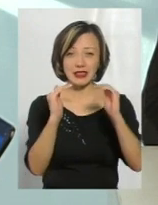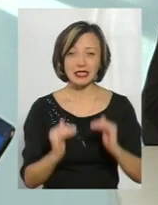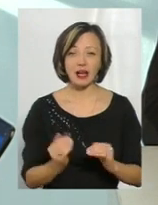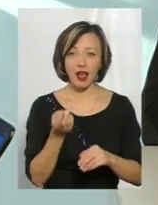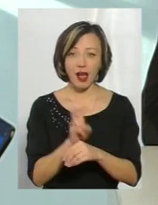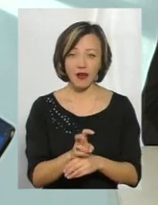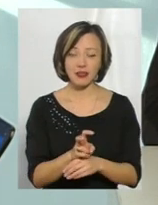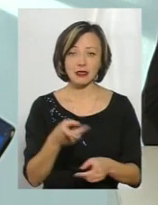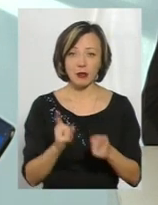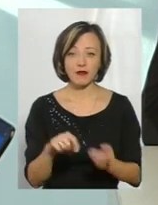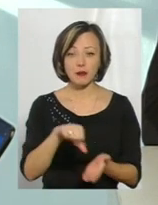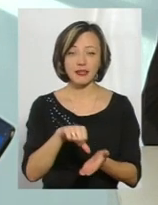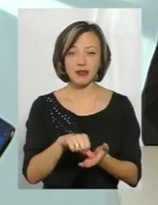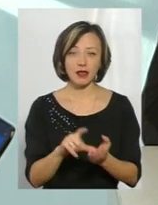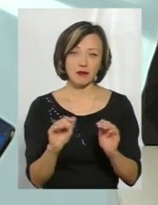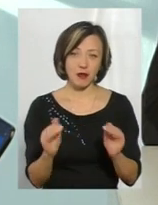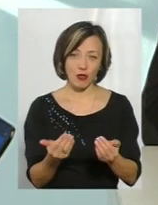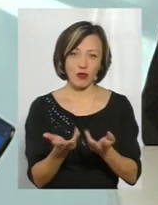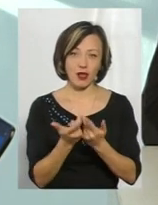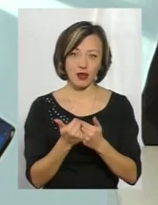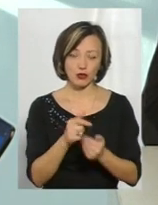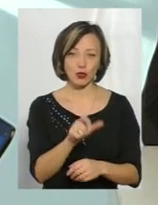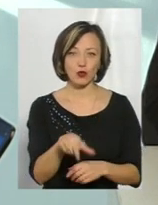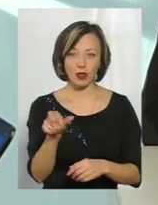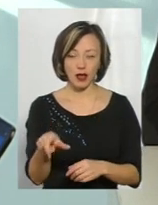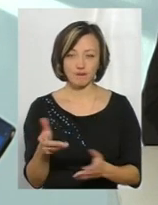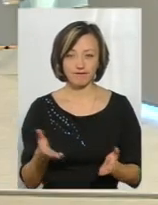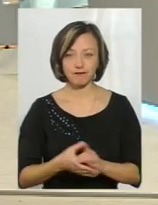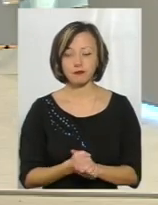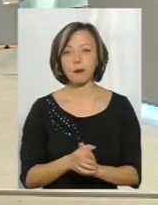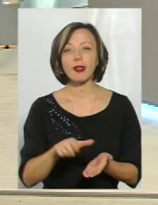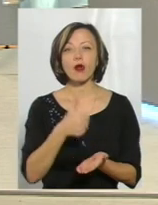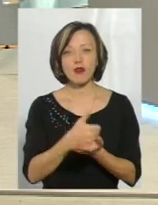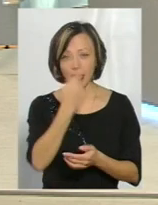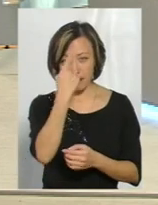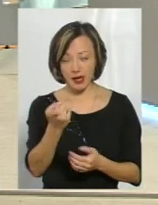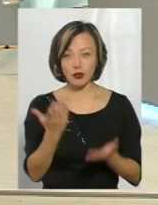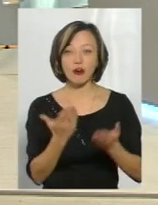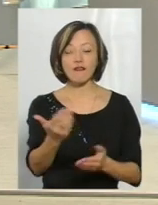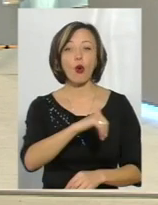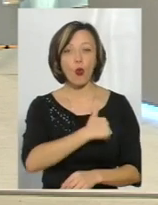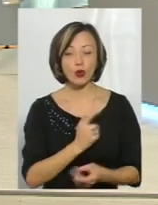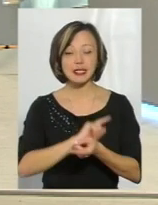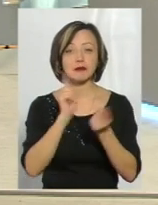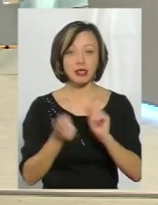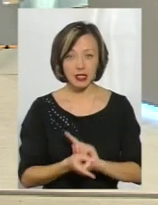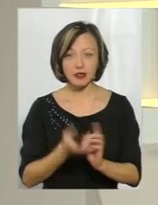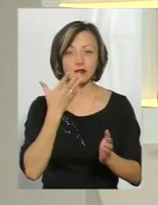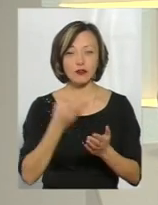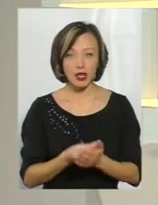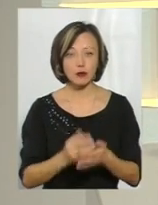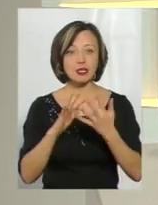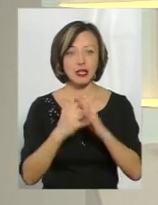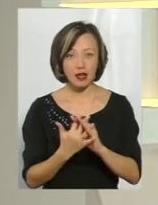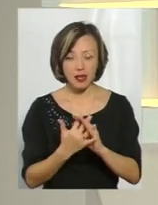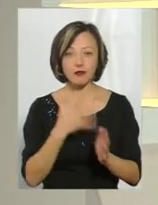насправді вони представники досить незначної кількості людей. Тобто, головний меседж, якщо ви хочете щось змінити в своєму